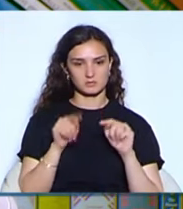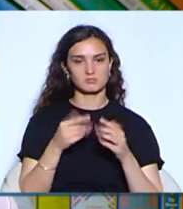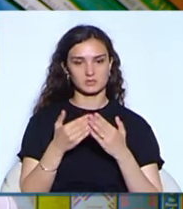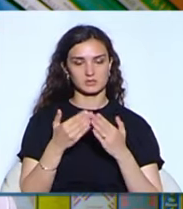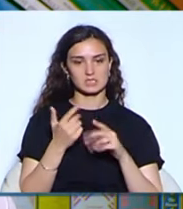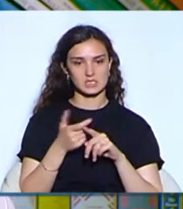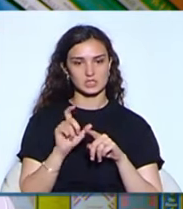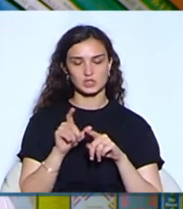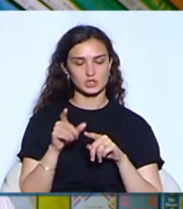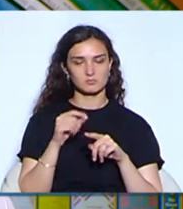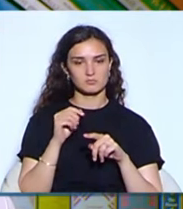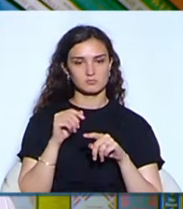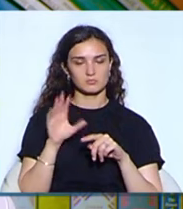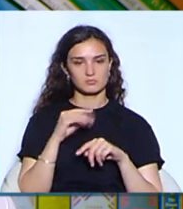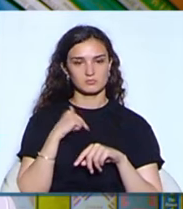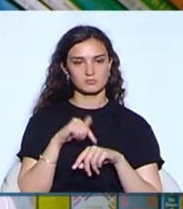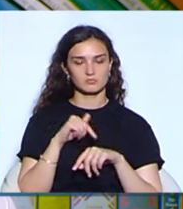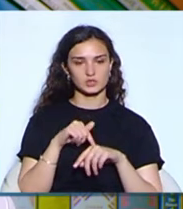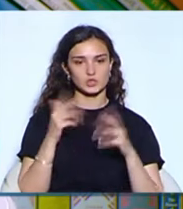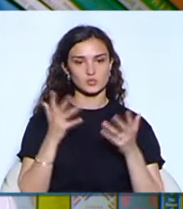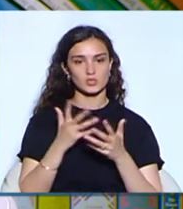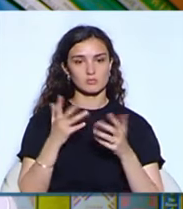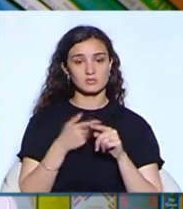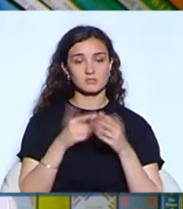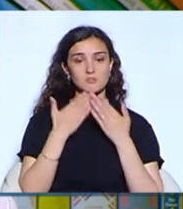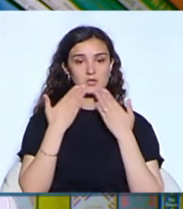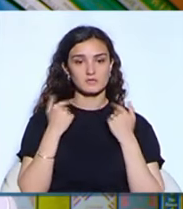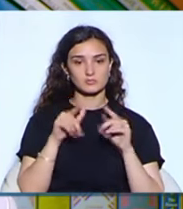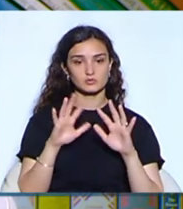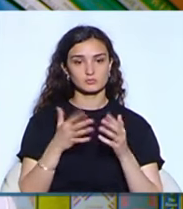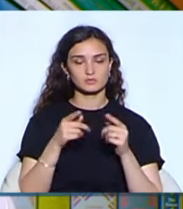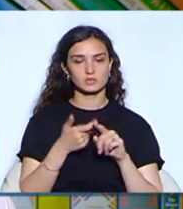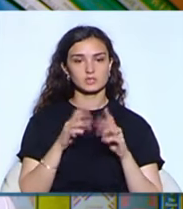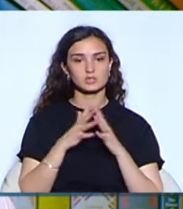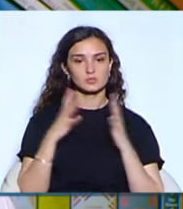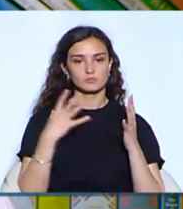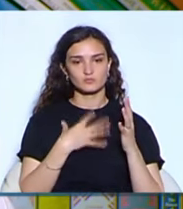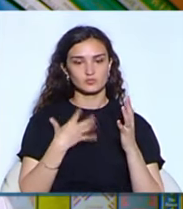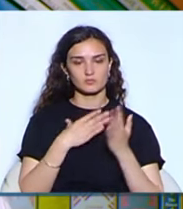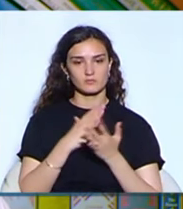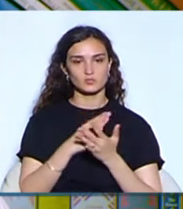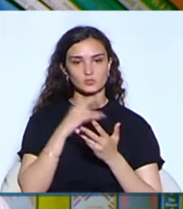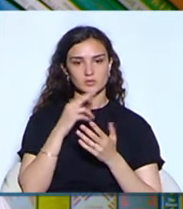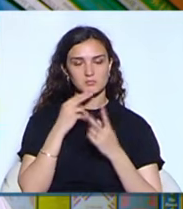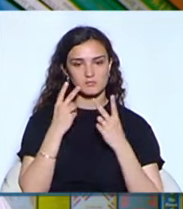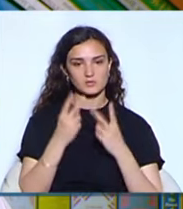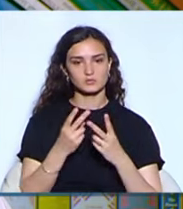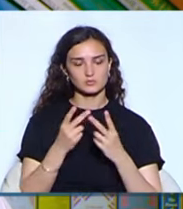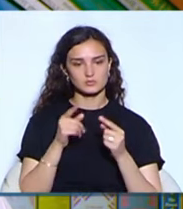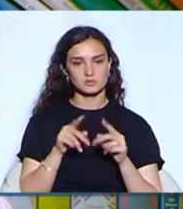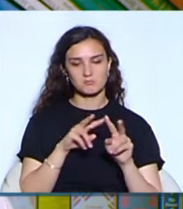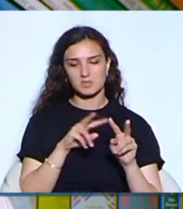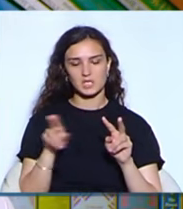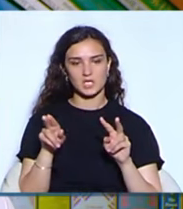ვთქვათ ძალიან შეწუხებულია. ძალიან მარტივად ასეთ შემთხვევაში ძალიან დიდი მნიშვნელობა აქვს მივაქციოთ ყურადღება